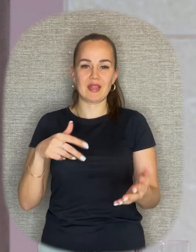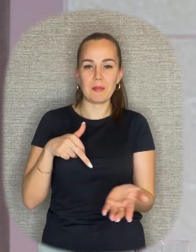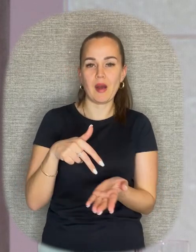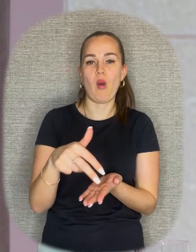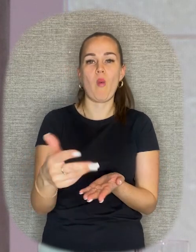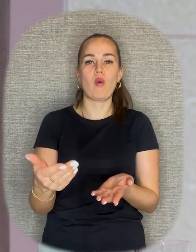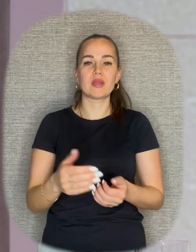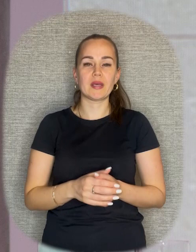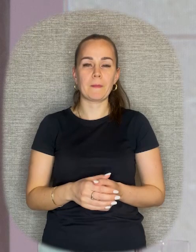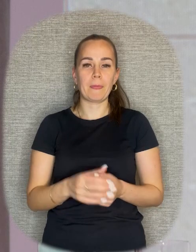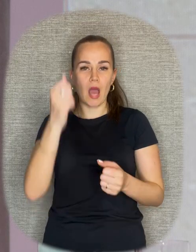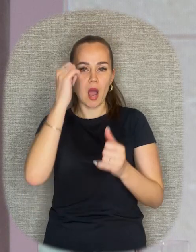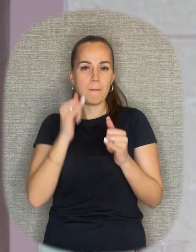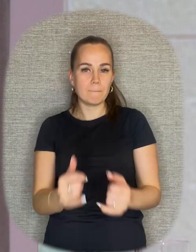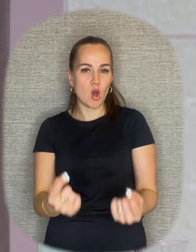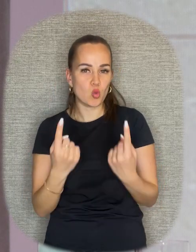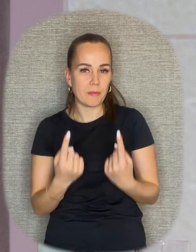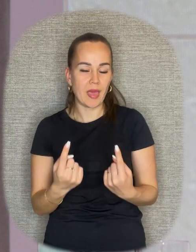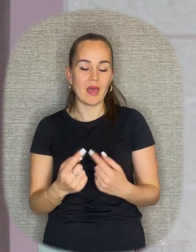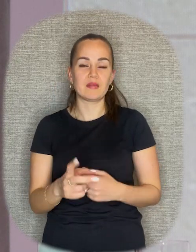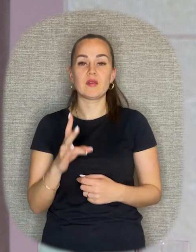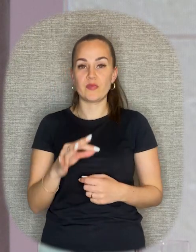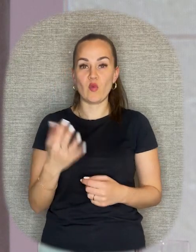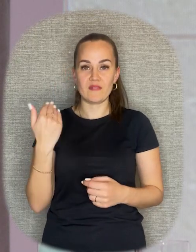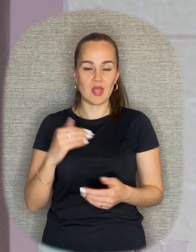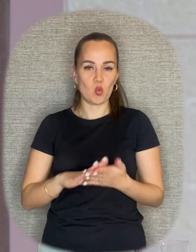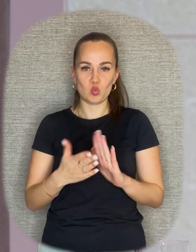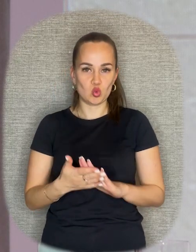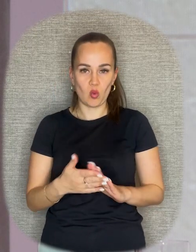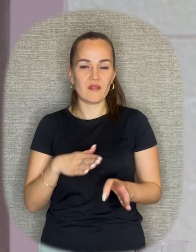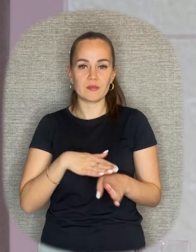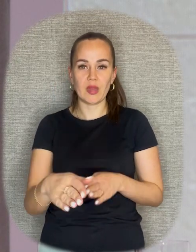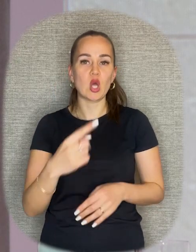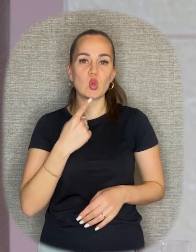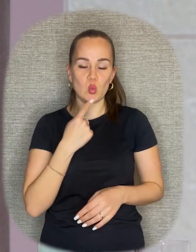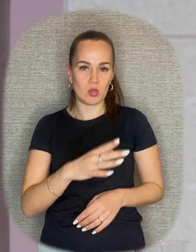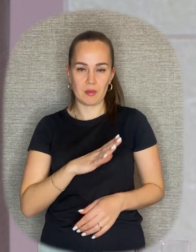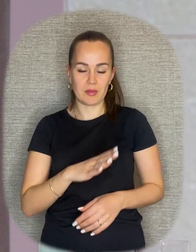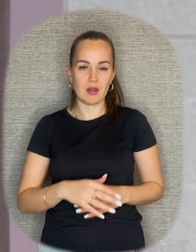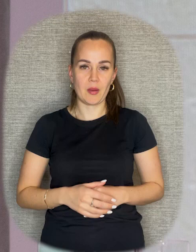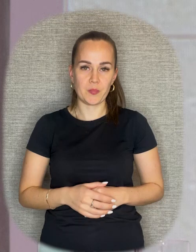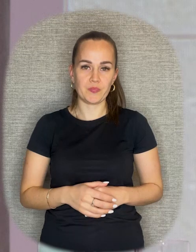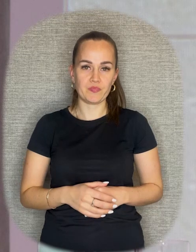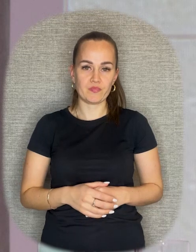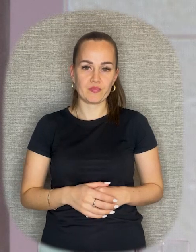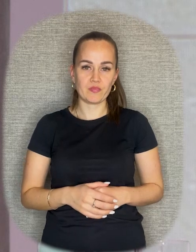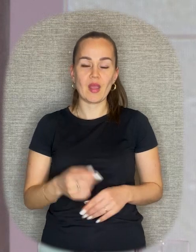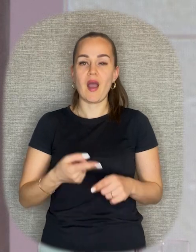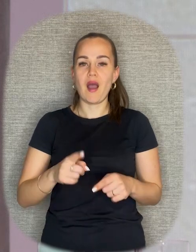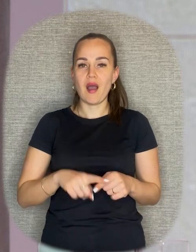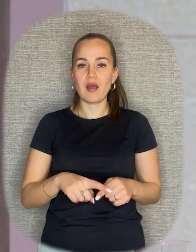пропилеи замечательные торжественные проходы монументы но в тех условиях это